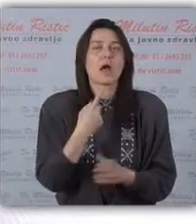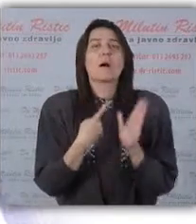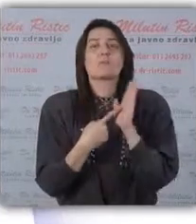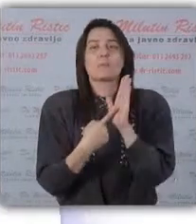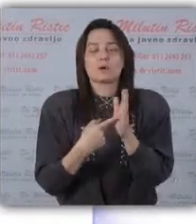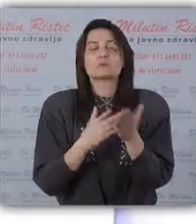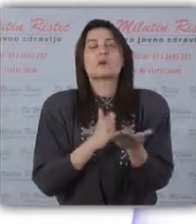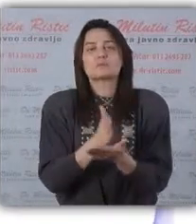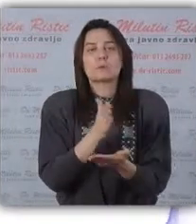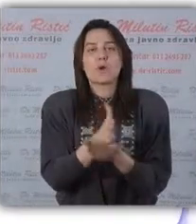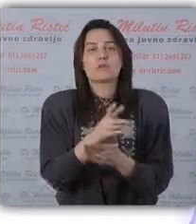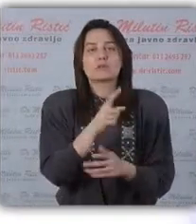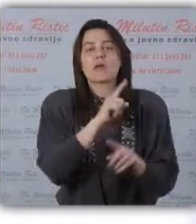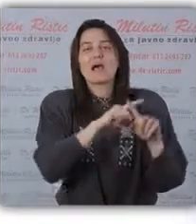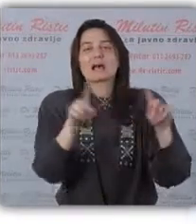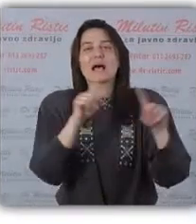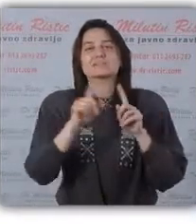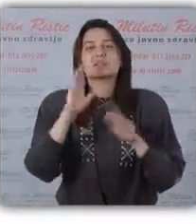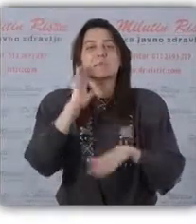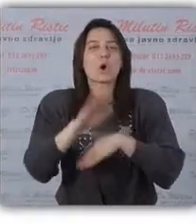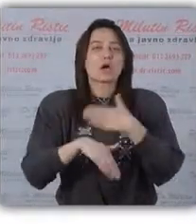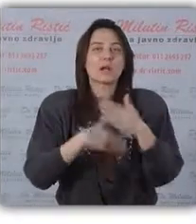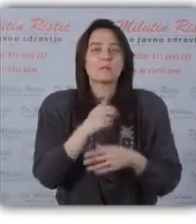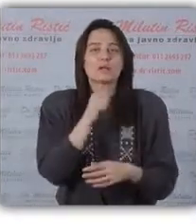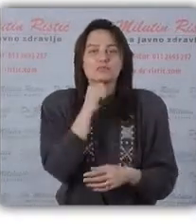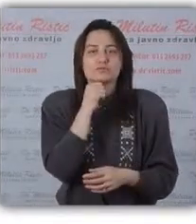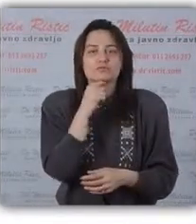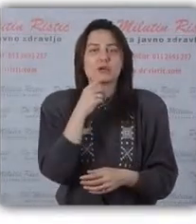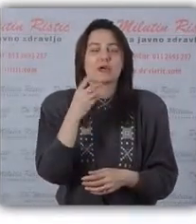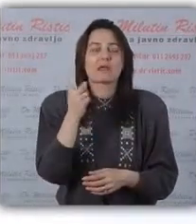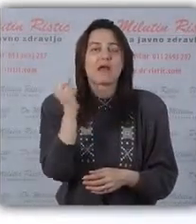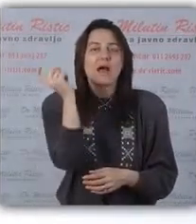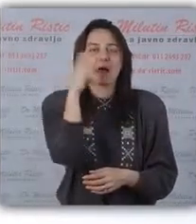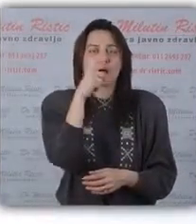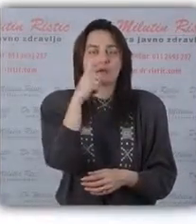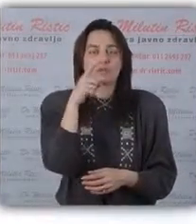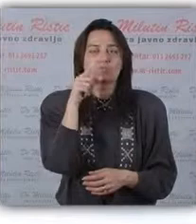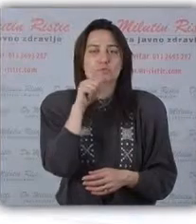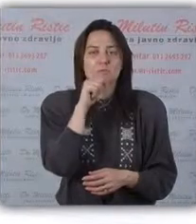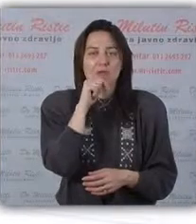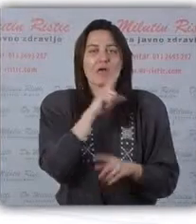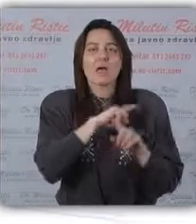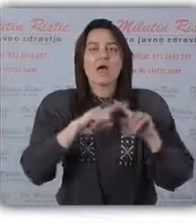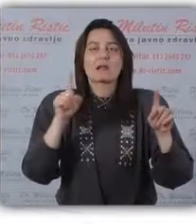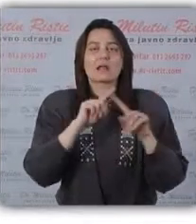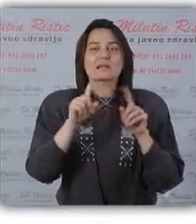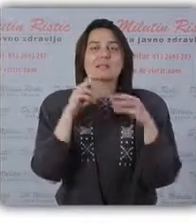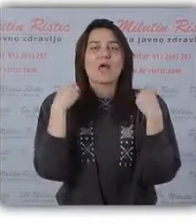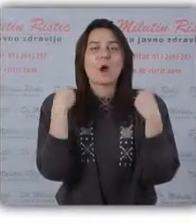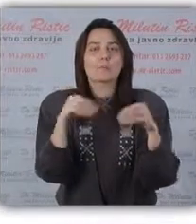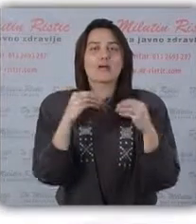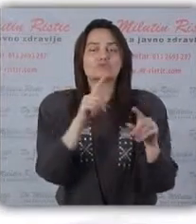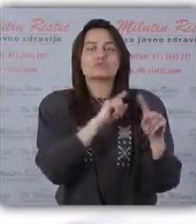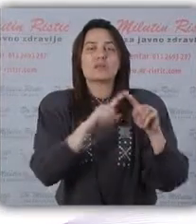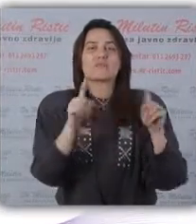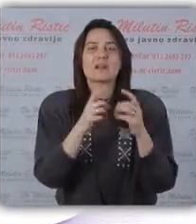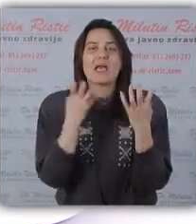a sprovodi se kod raznih poremećaja i trauma kičmene moždine, kao i kod raznih